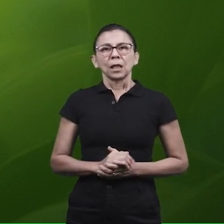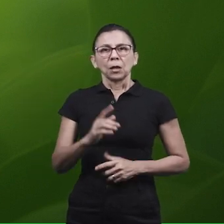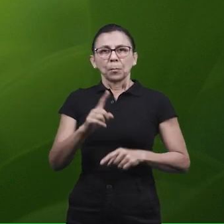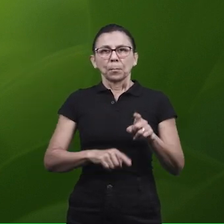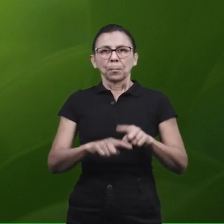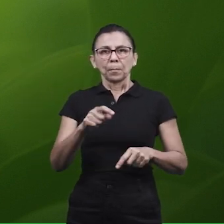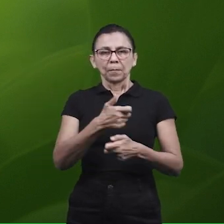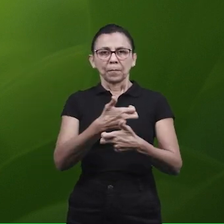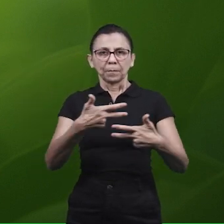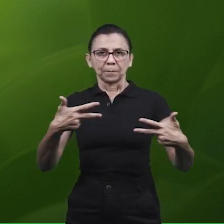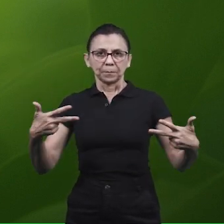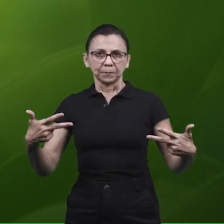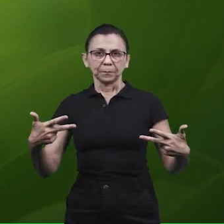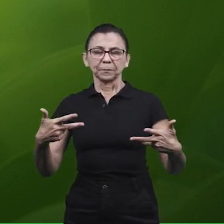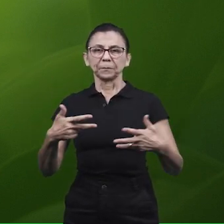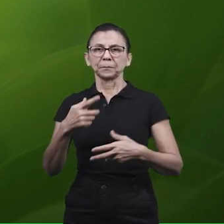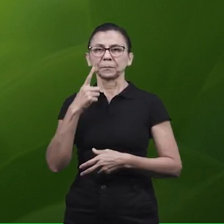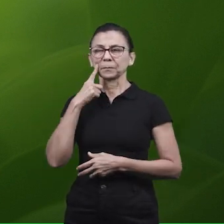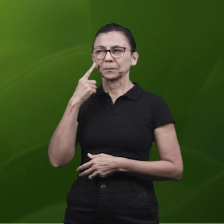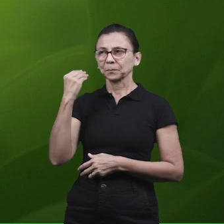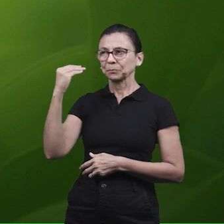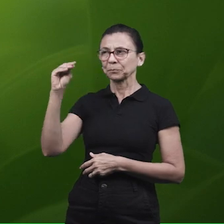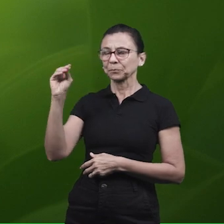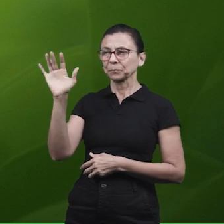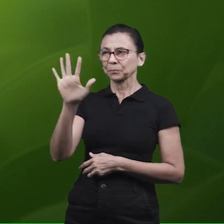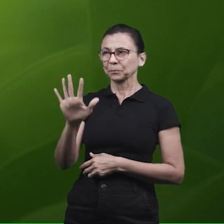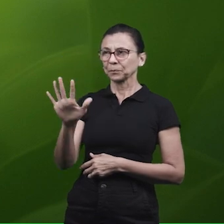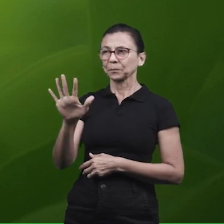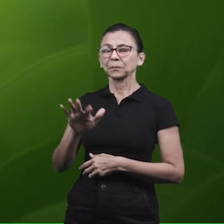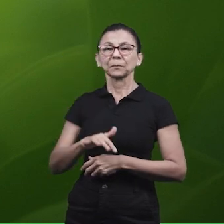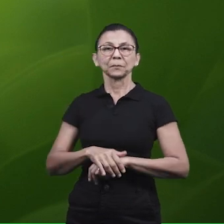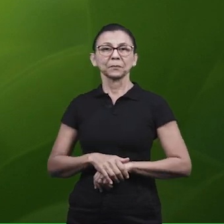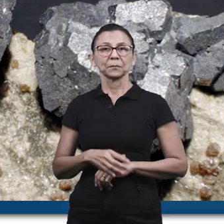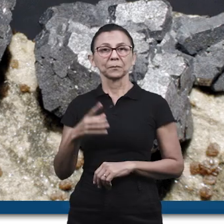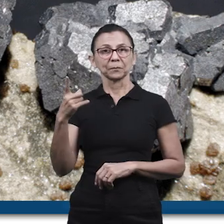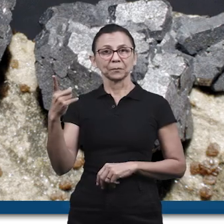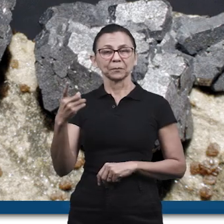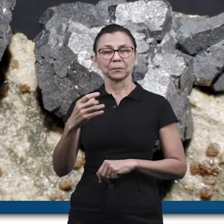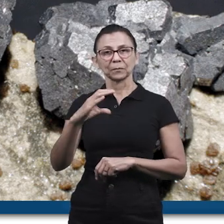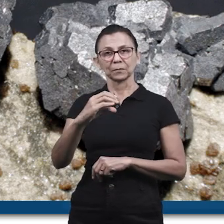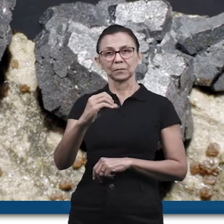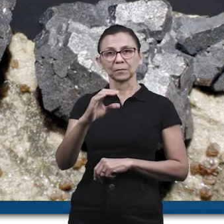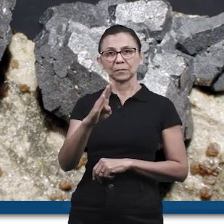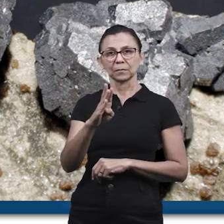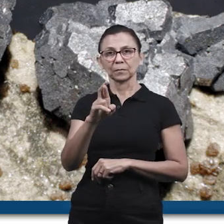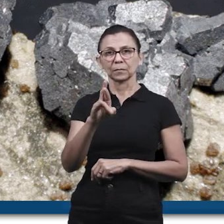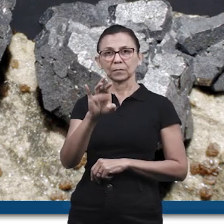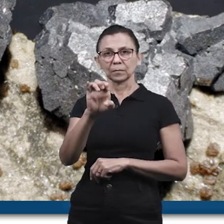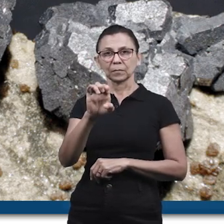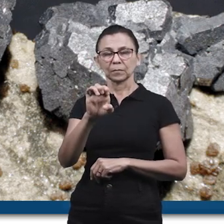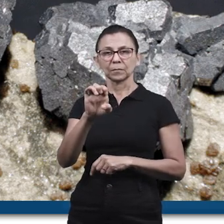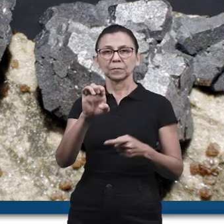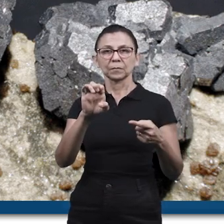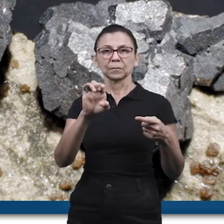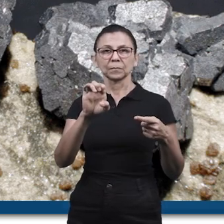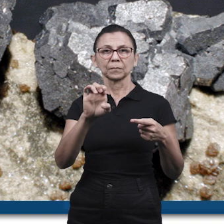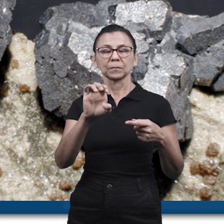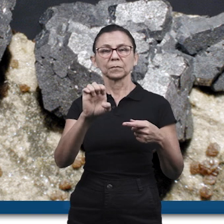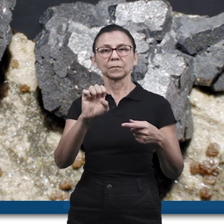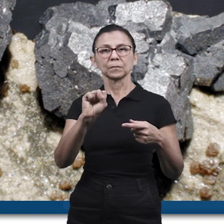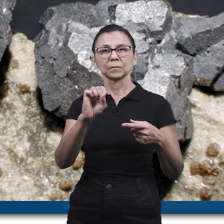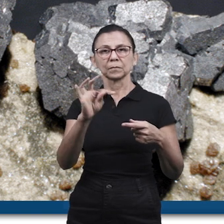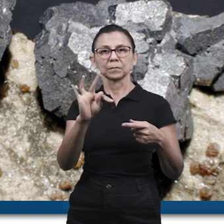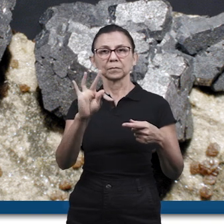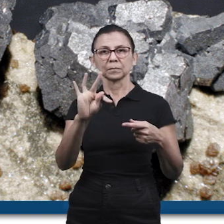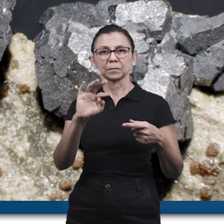de la parole de Dieu. C'est important pour les frères puissent comprendre. Nous parlons des métaux ici. Je vais demander à mettre